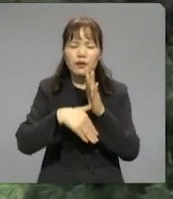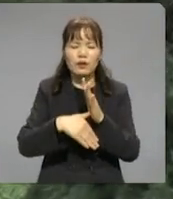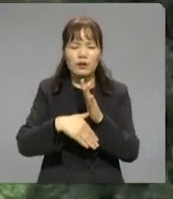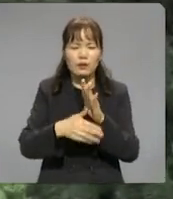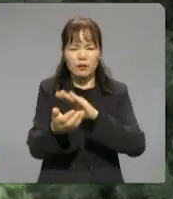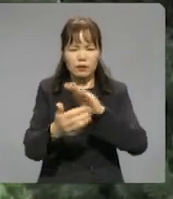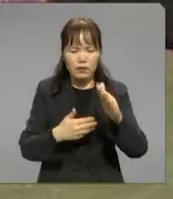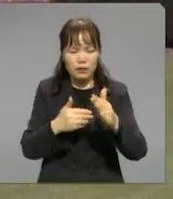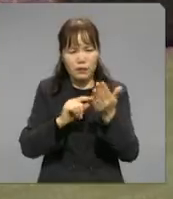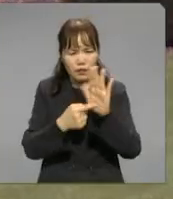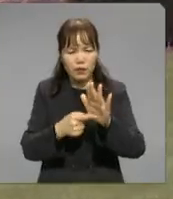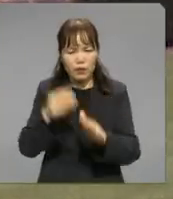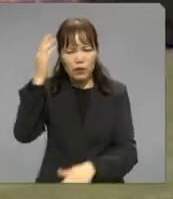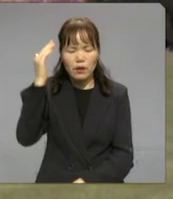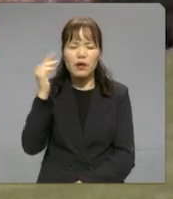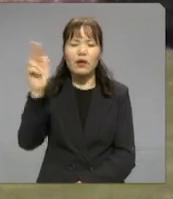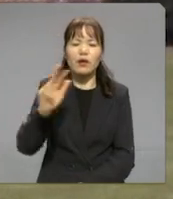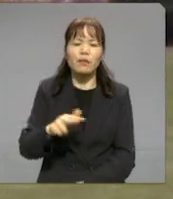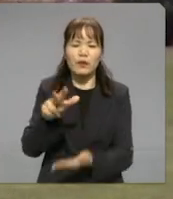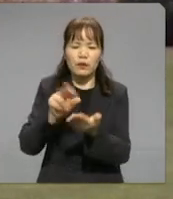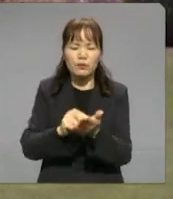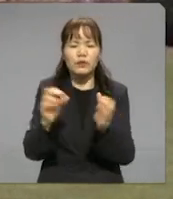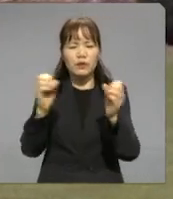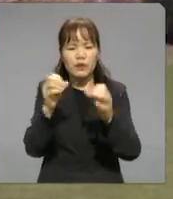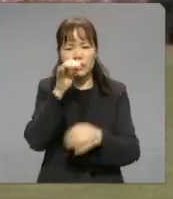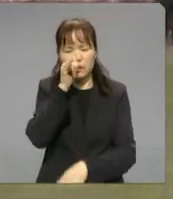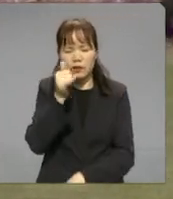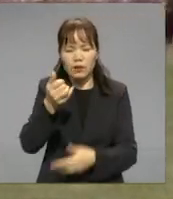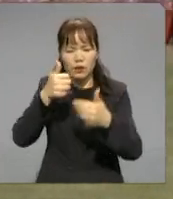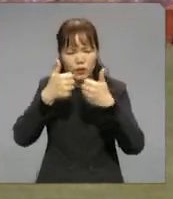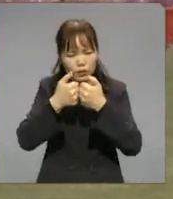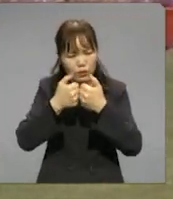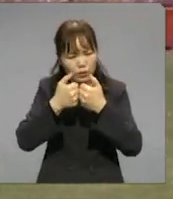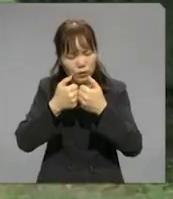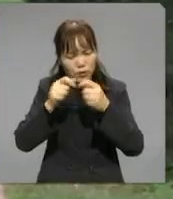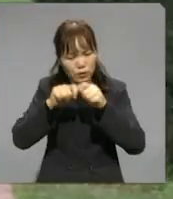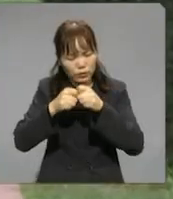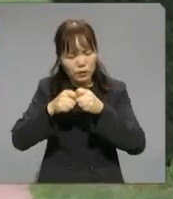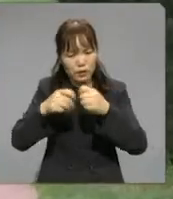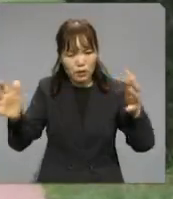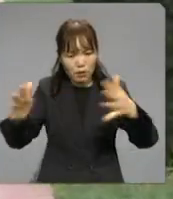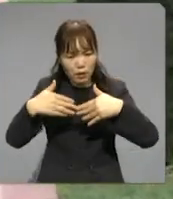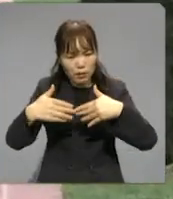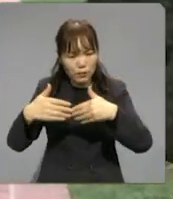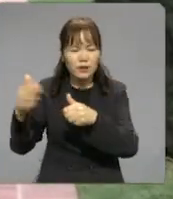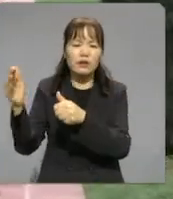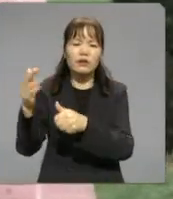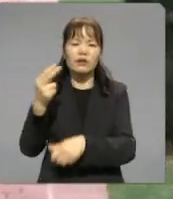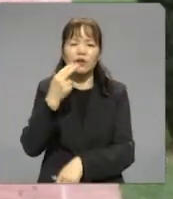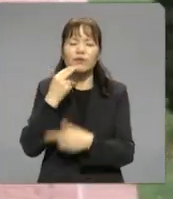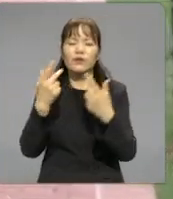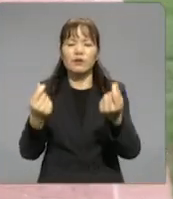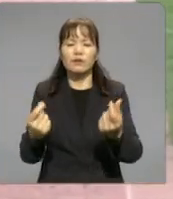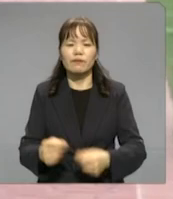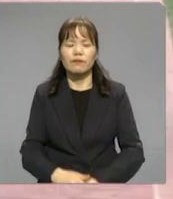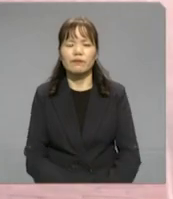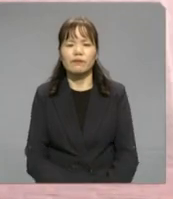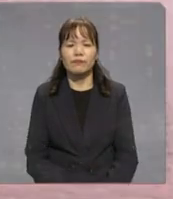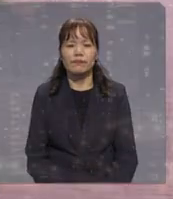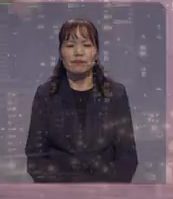한반도 문제 역시 언급된 것으로 전해졌지만 구체적인 합의가 도출되지는 않은 모습입니다 OBS 뉴스